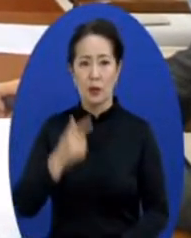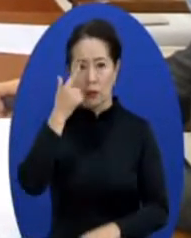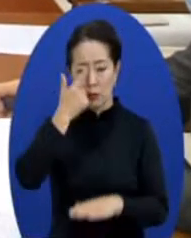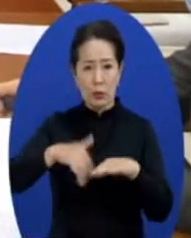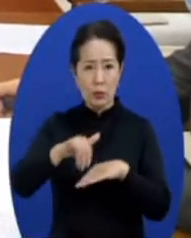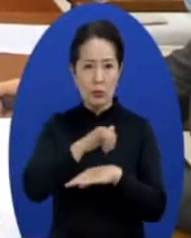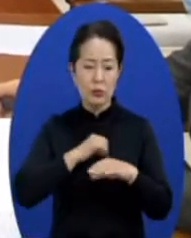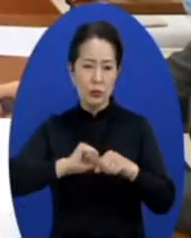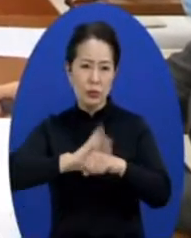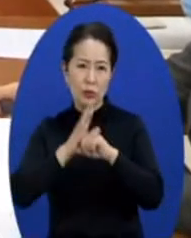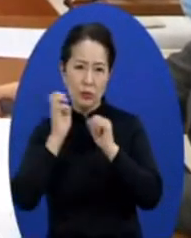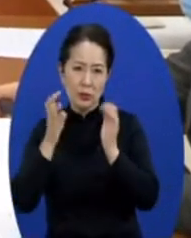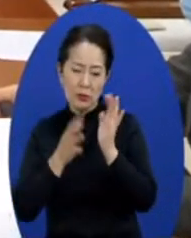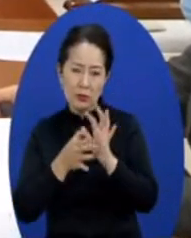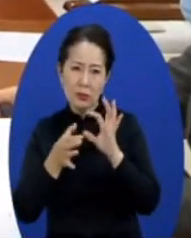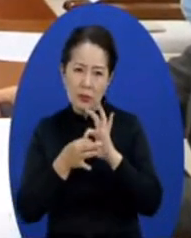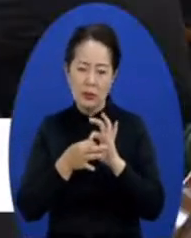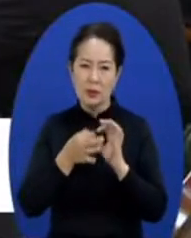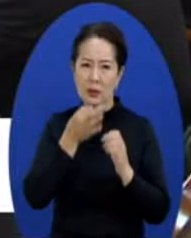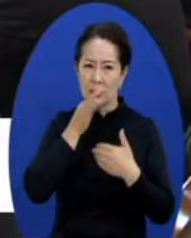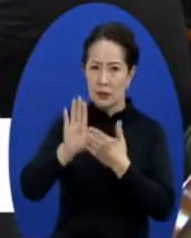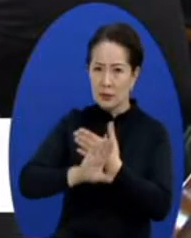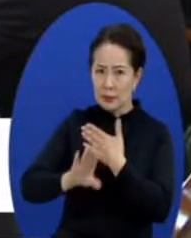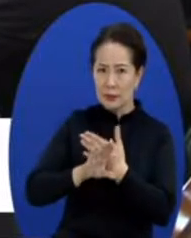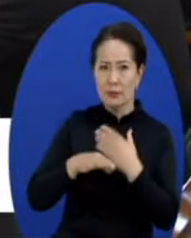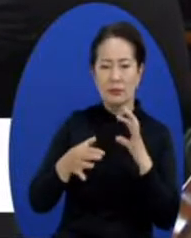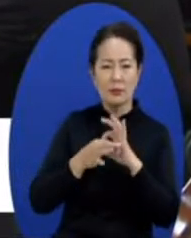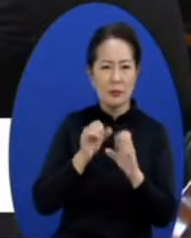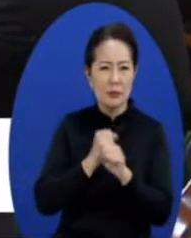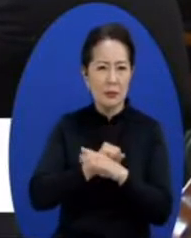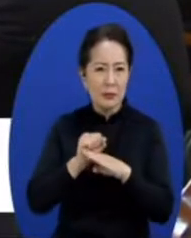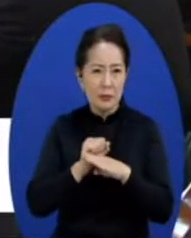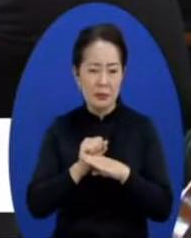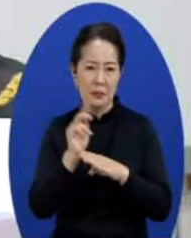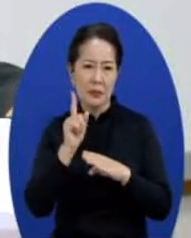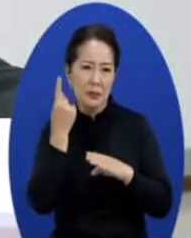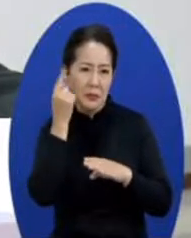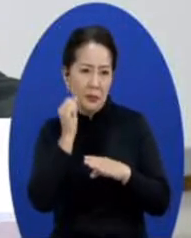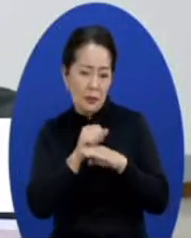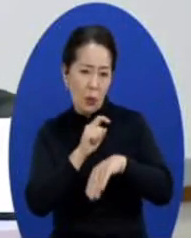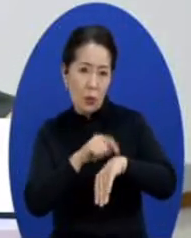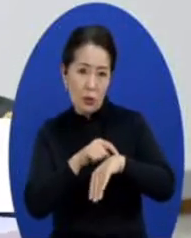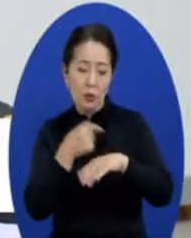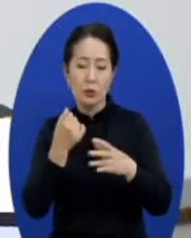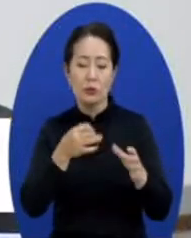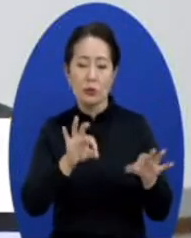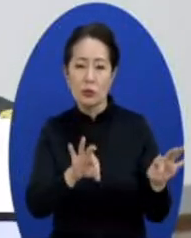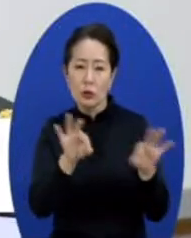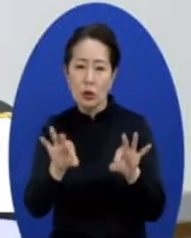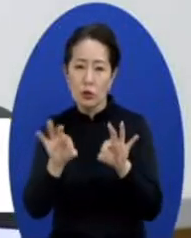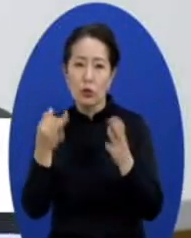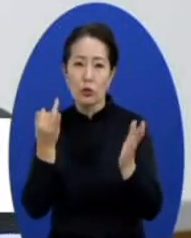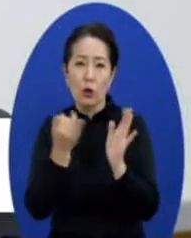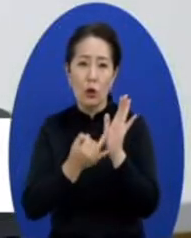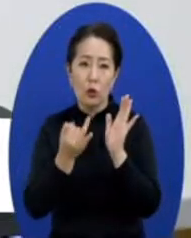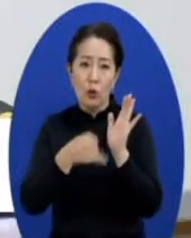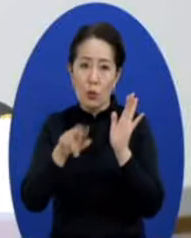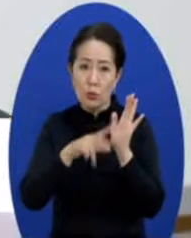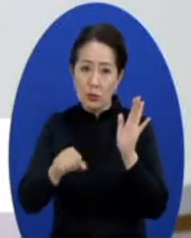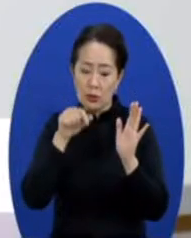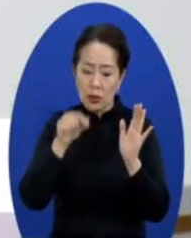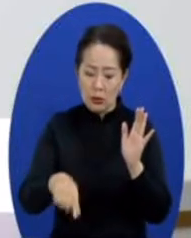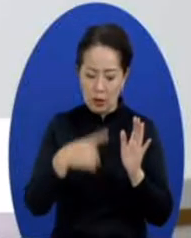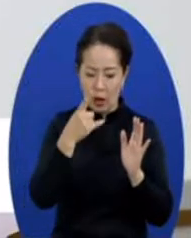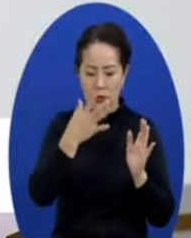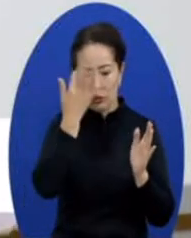Монгол улс COVID-19 цар тахлын халдварын эрсдлээс сэргийлж өндөржүүлсэн бэлэн байдлын зэрэгт шилжсэн хугацааг өмнө нь 7 удаа сунгаж байсан. Харин энэ удаа